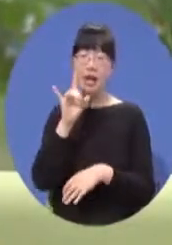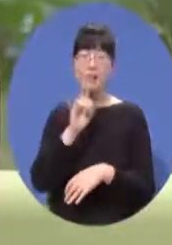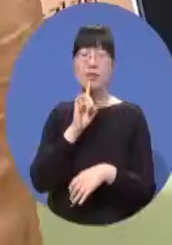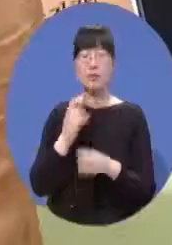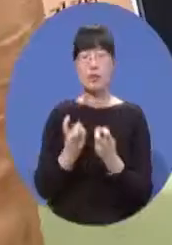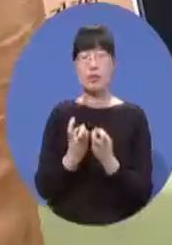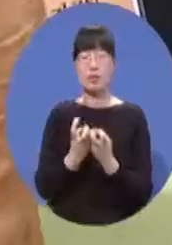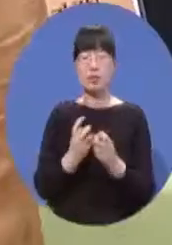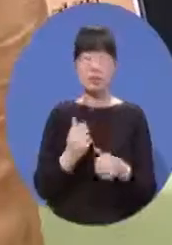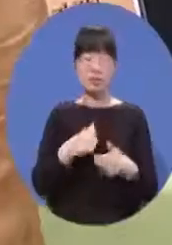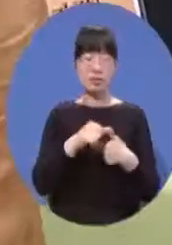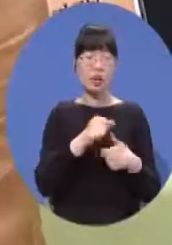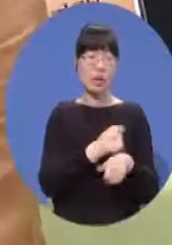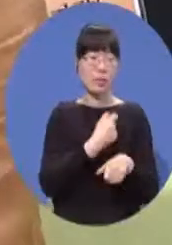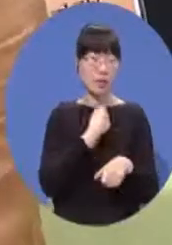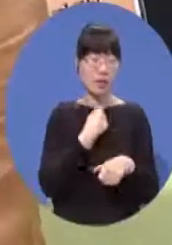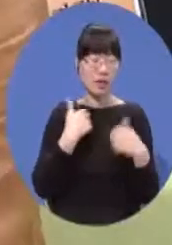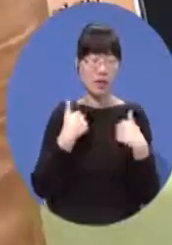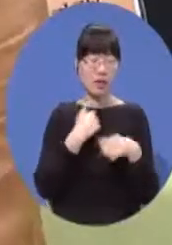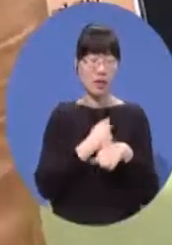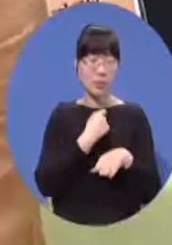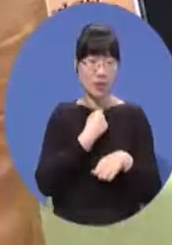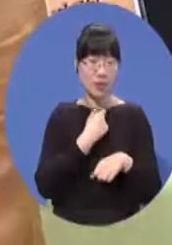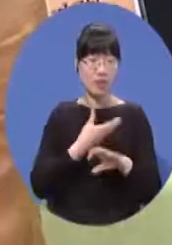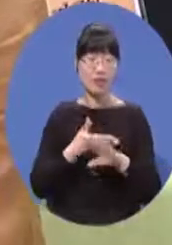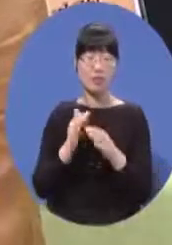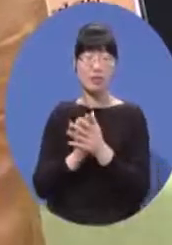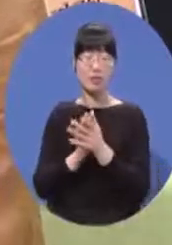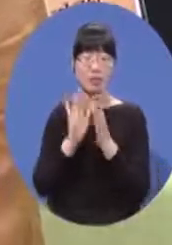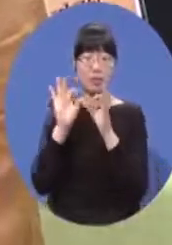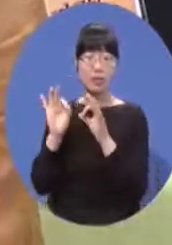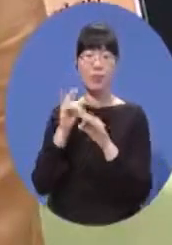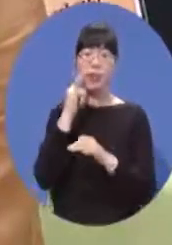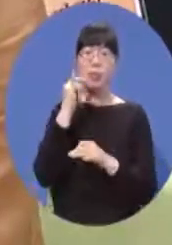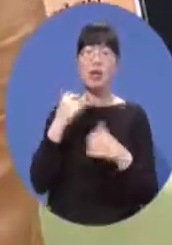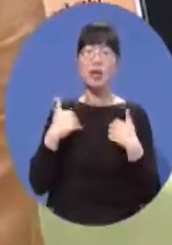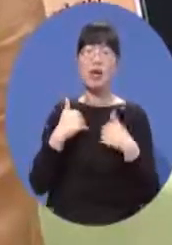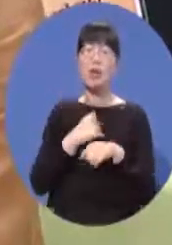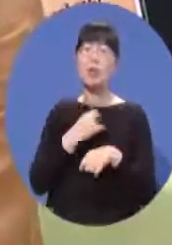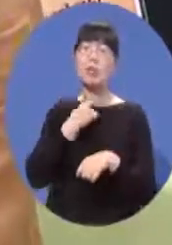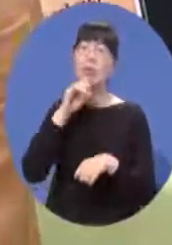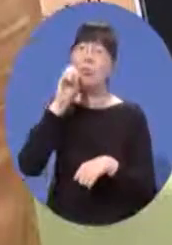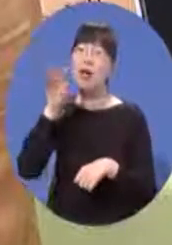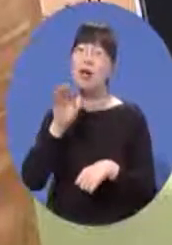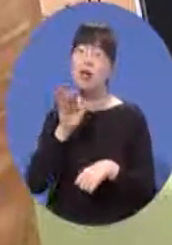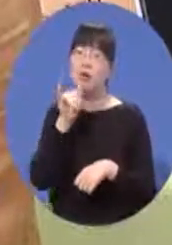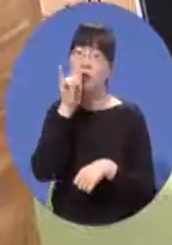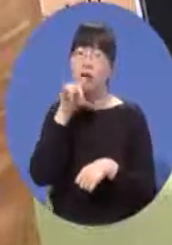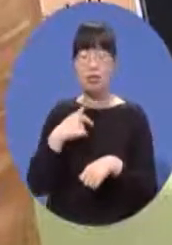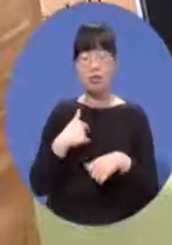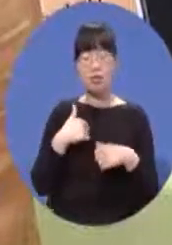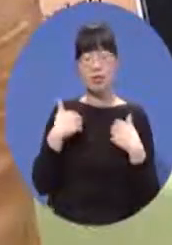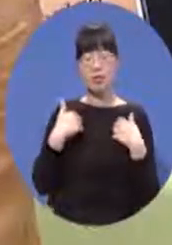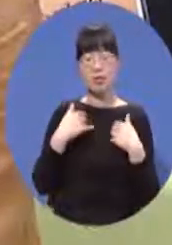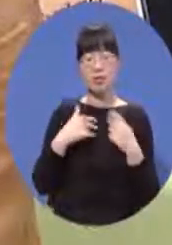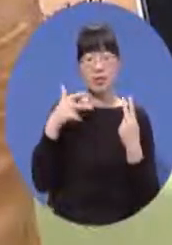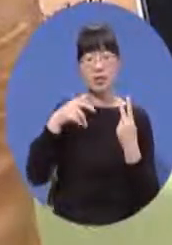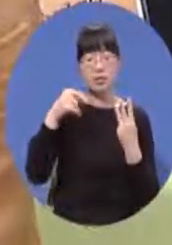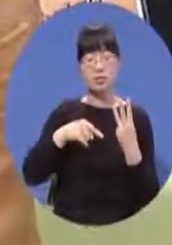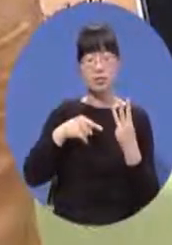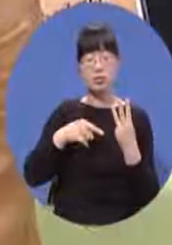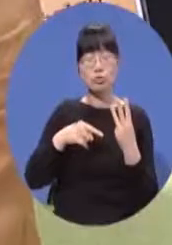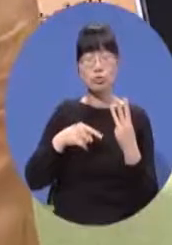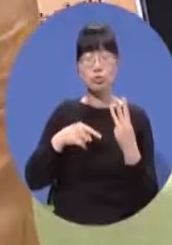하고 싶다고 하면은 게임 같은 걸 한다 그러면 다른 아이들은 엄마 게임 하고 싶어요. 이렇게 얘기하면 네. 되는데 게임을 한 2, 3주 안